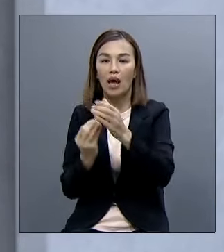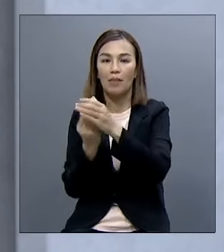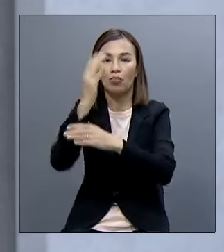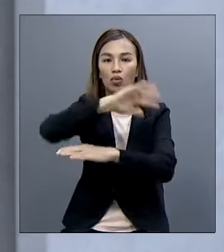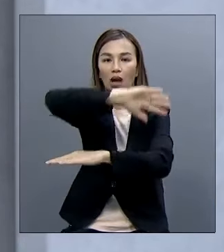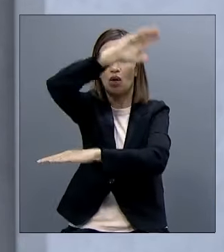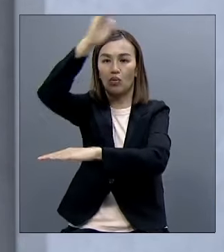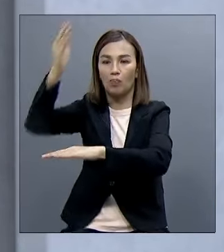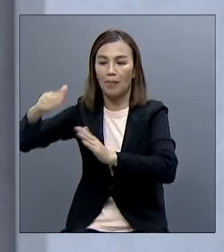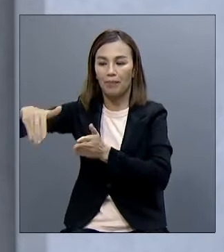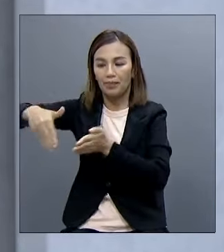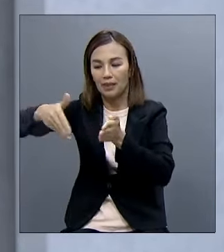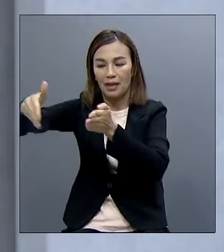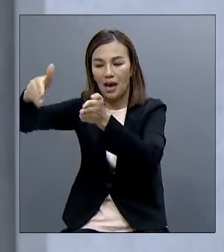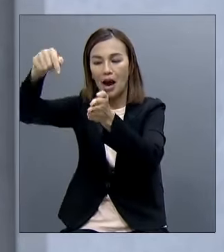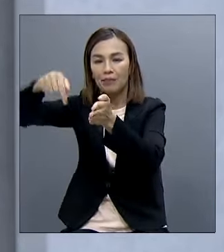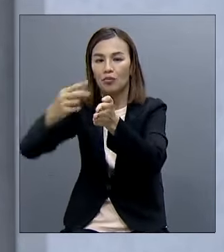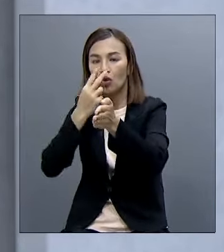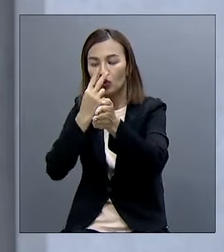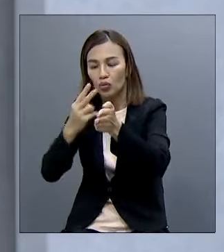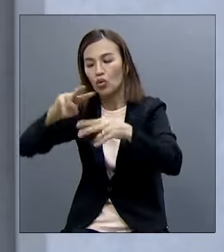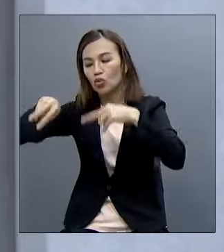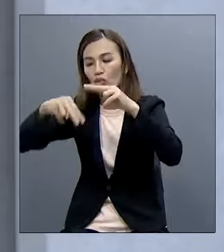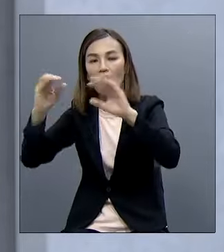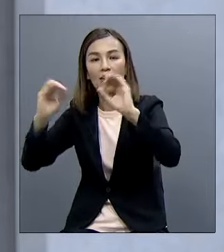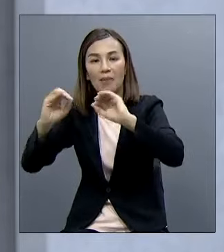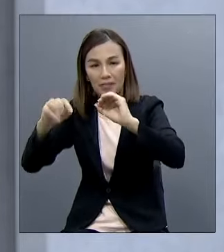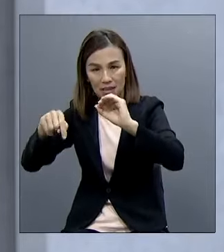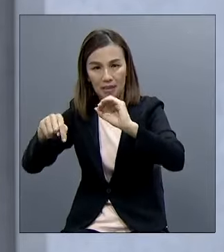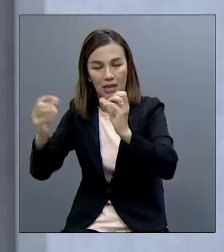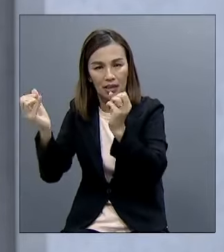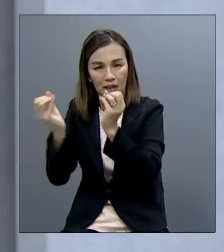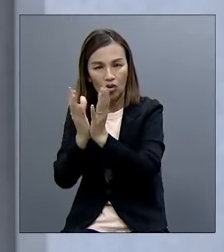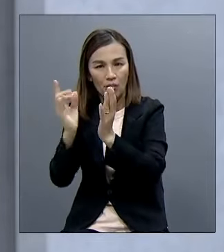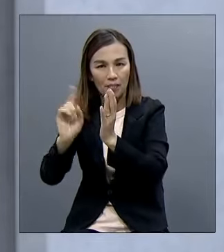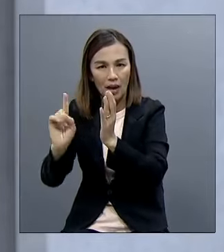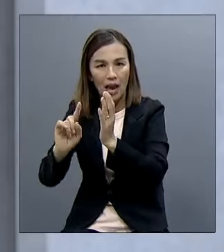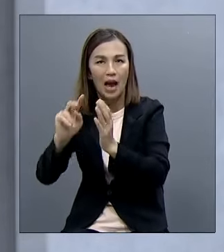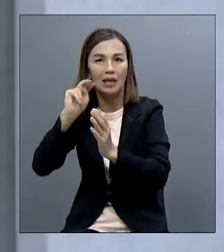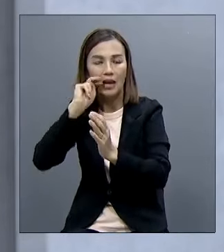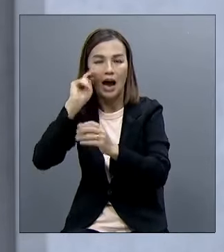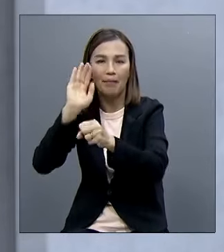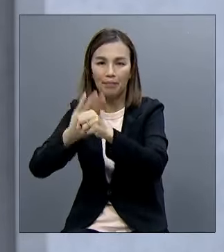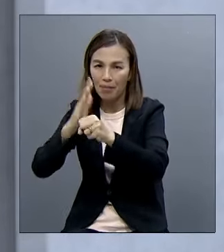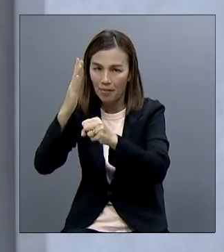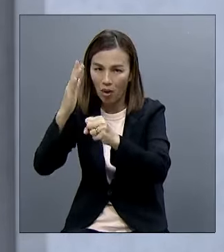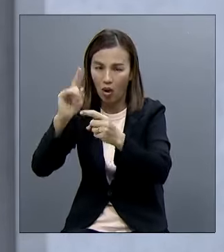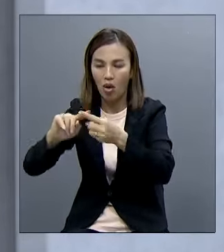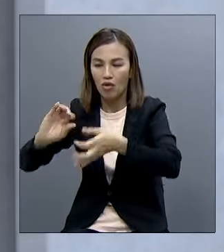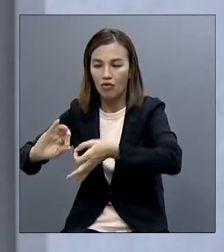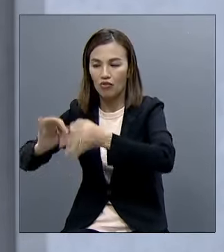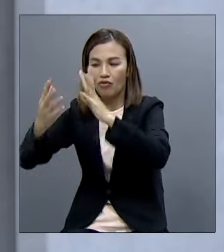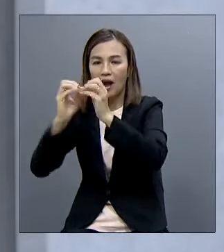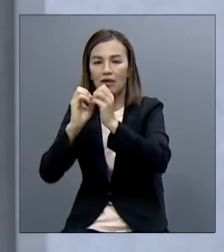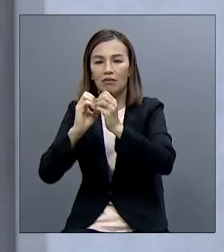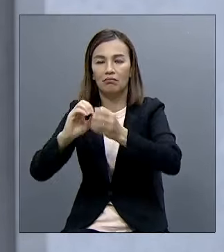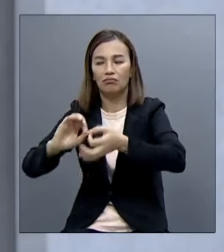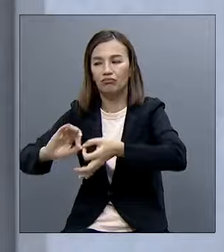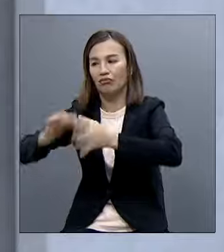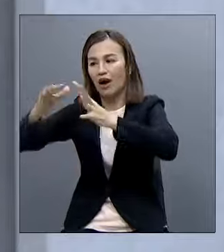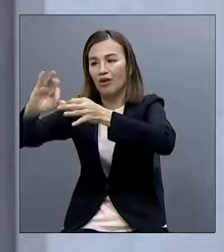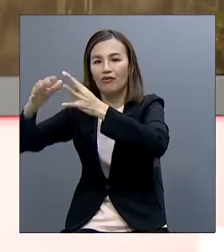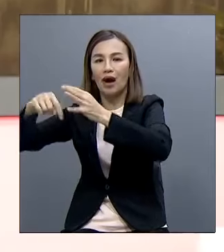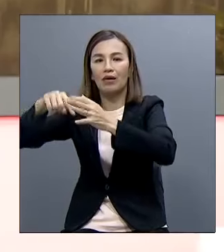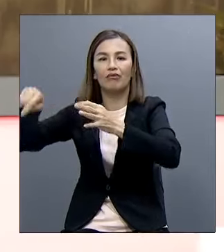ก็เอ่อมันก็ทำให้เกิดปัญหาว่าน้ำไม่มีแล้วก็ไฟป่าหมอกควันแล้วก็